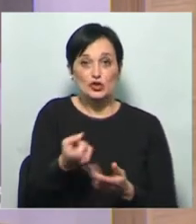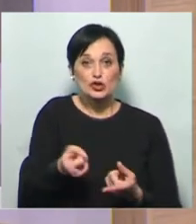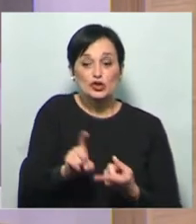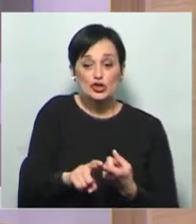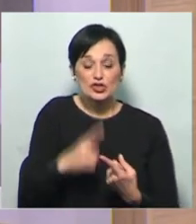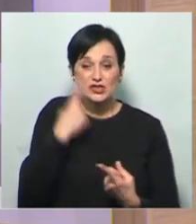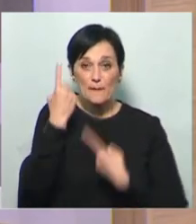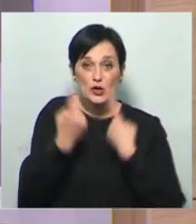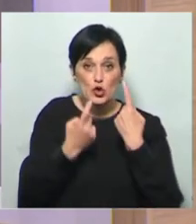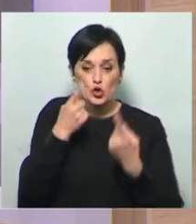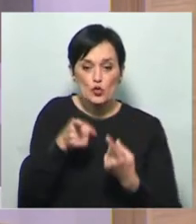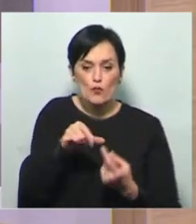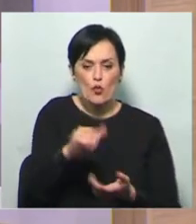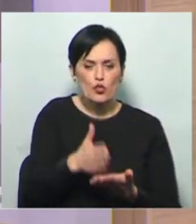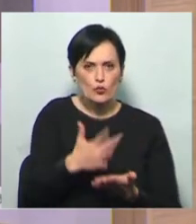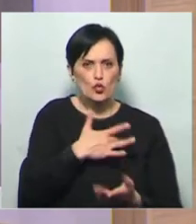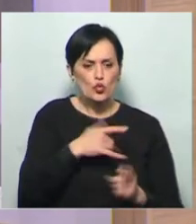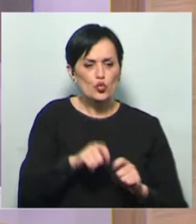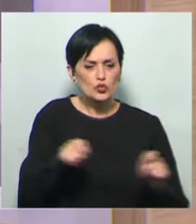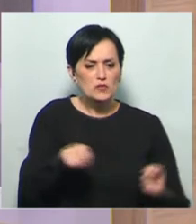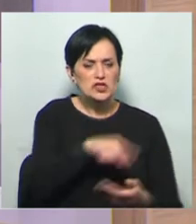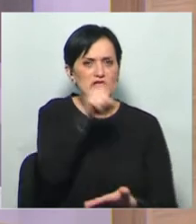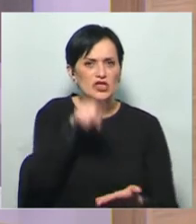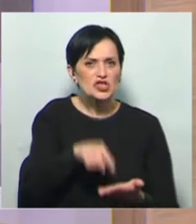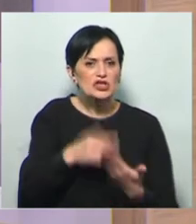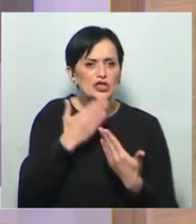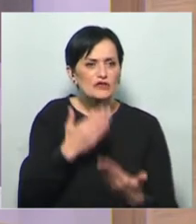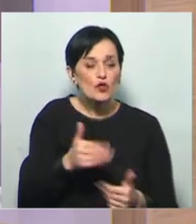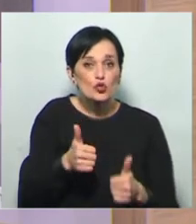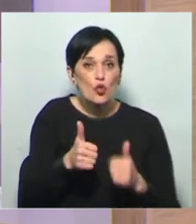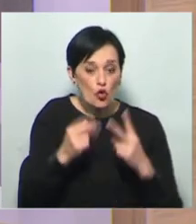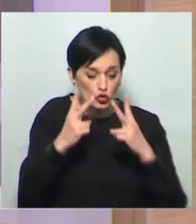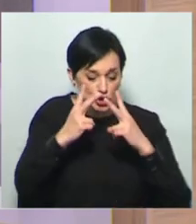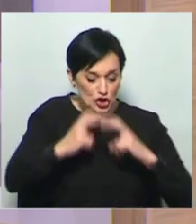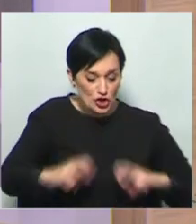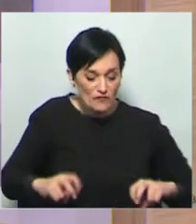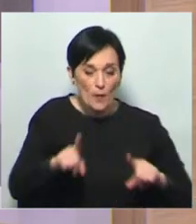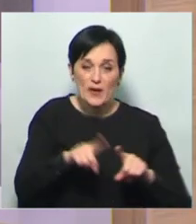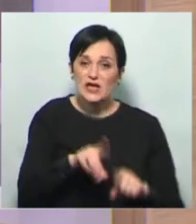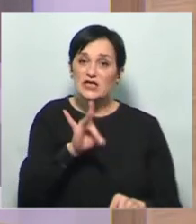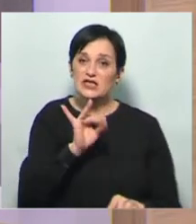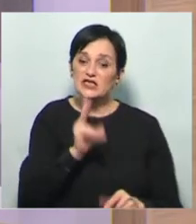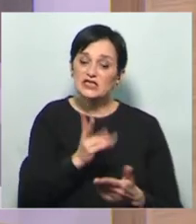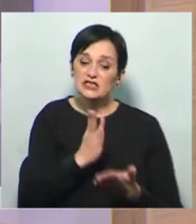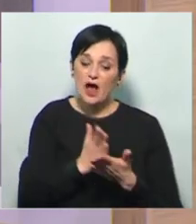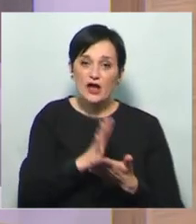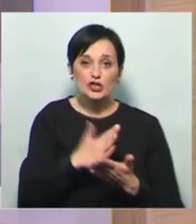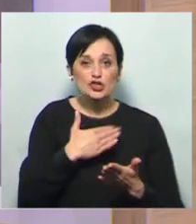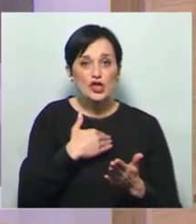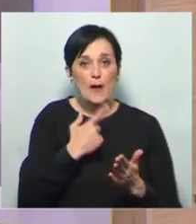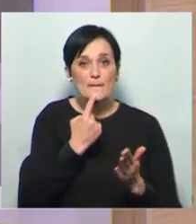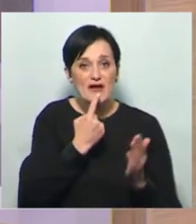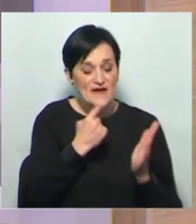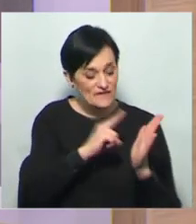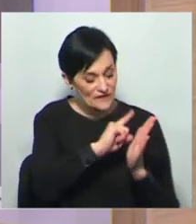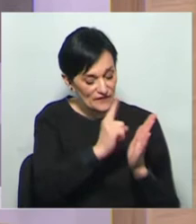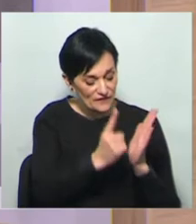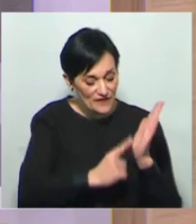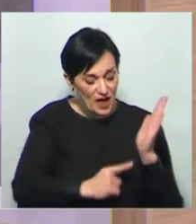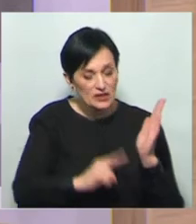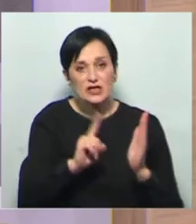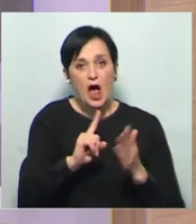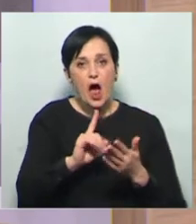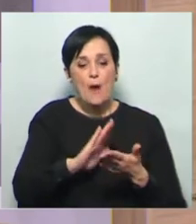შესახებ ინფორმაცია, სრულიად გულწრფელად სვამს კითხვას, როგორ უნდა შევამოწმო ასეთი რისკი, აქვს თუ არა ჩემს ვენებს და რა მდგომარეობაშია და